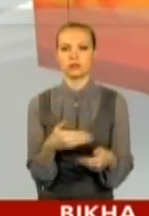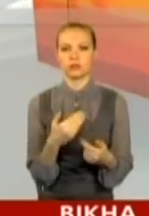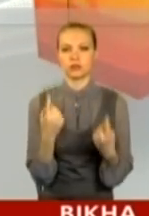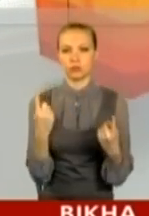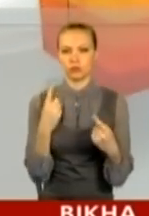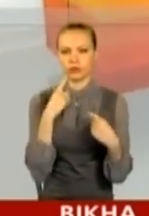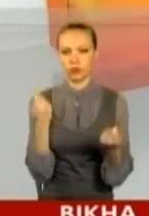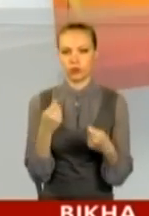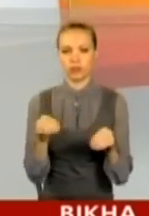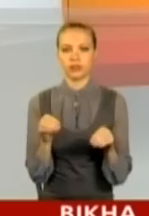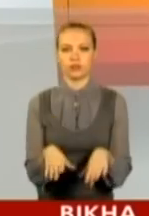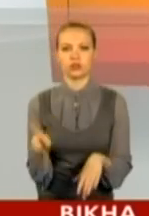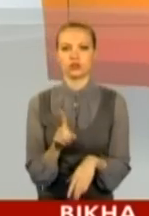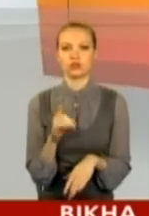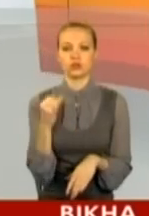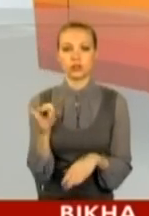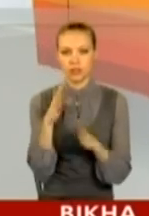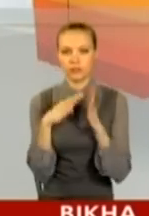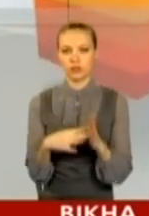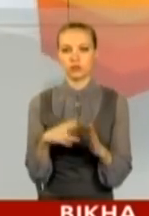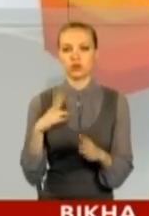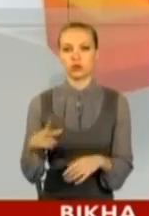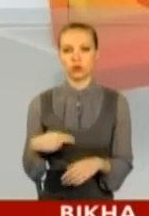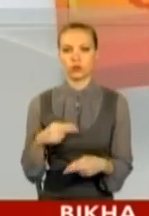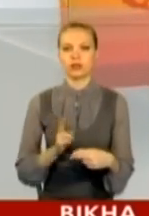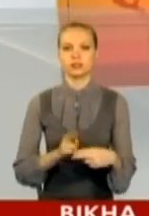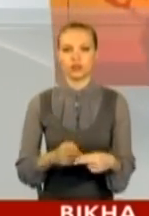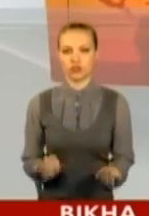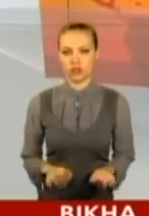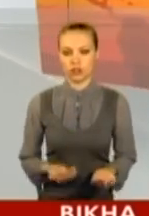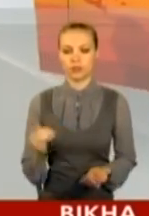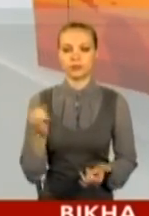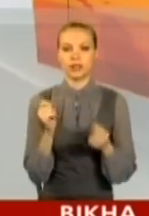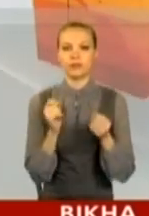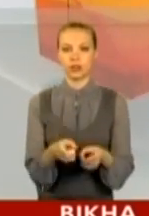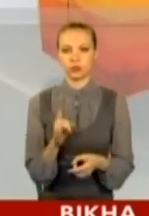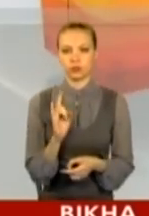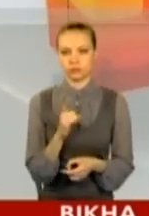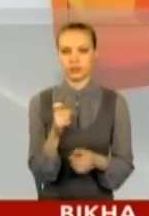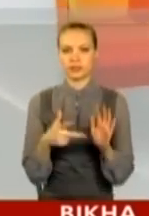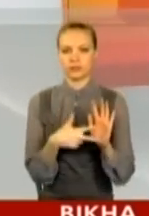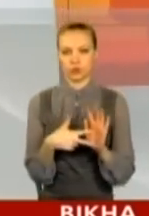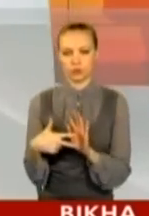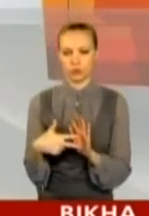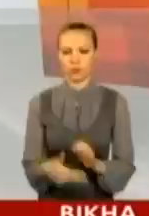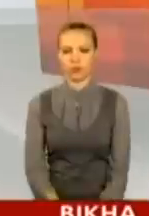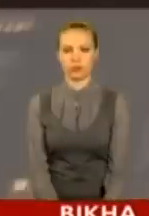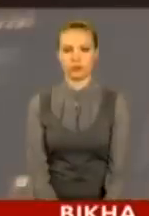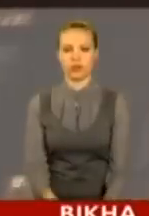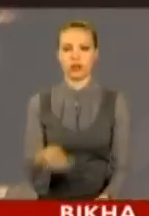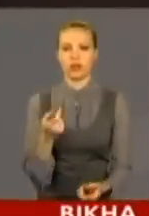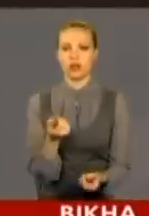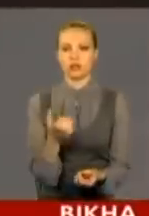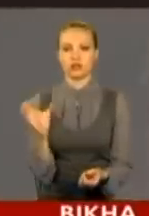бурхливої гулянки вирішила, що її 9-місячна донька заважає їй жити і викинула немовля з 8-го поверху.